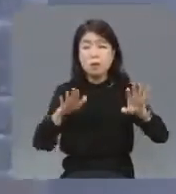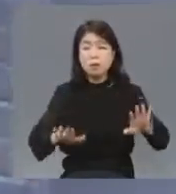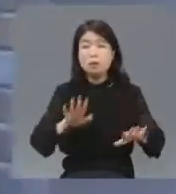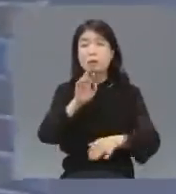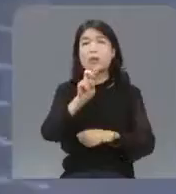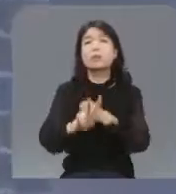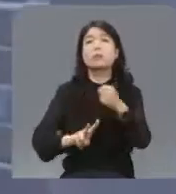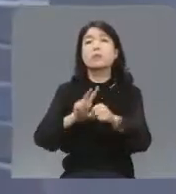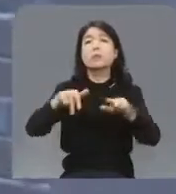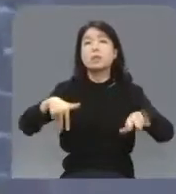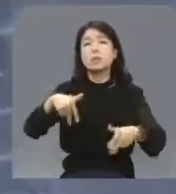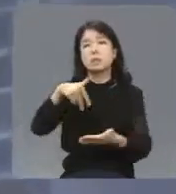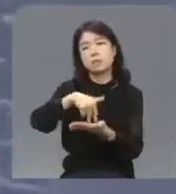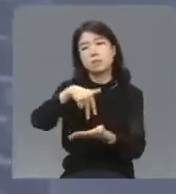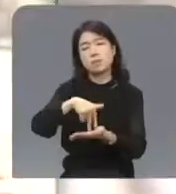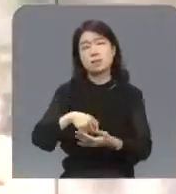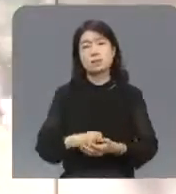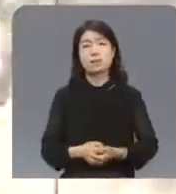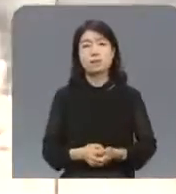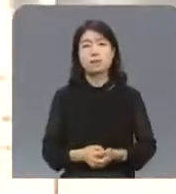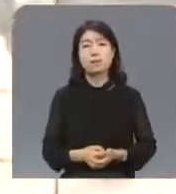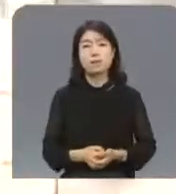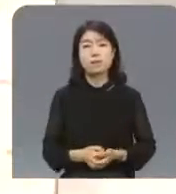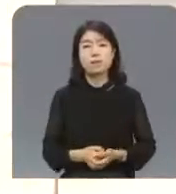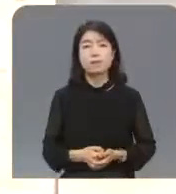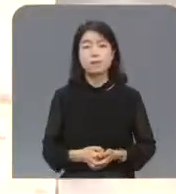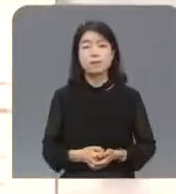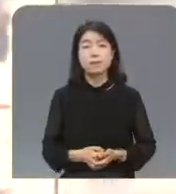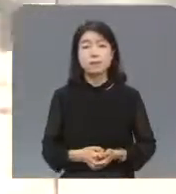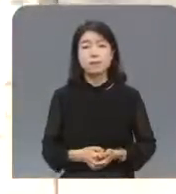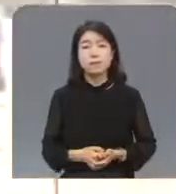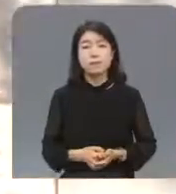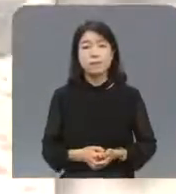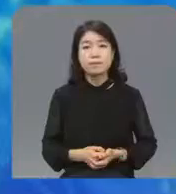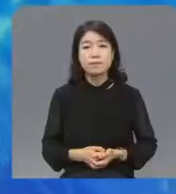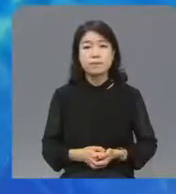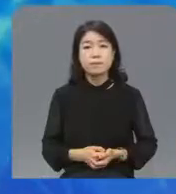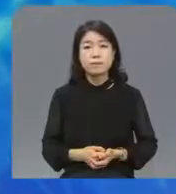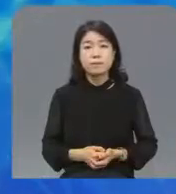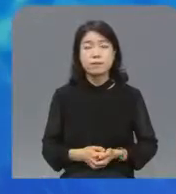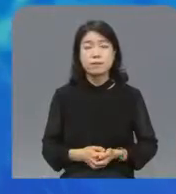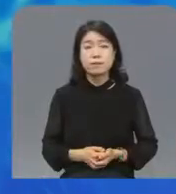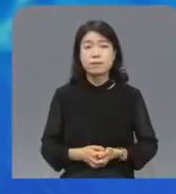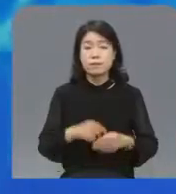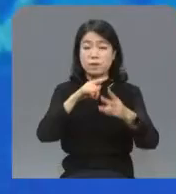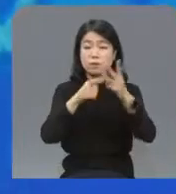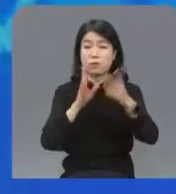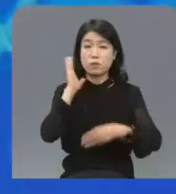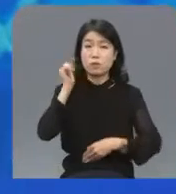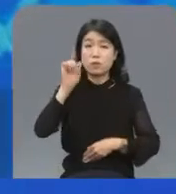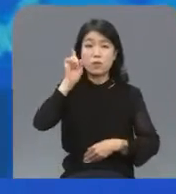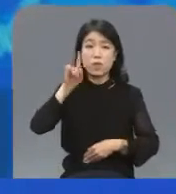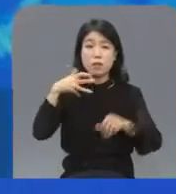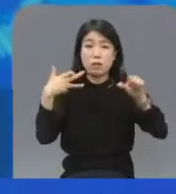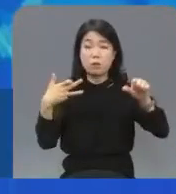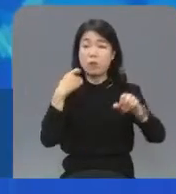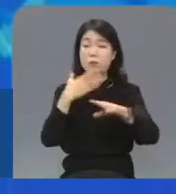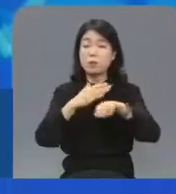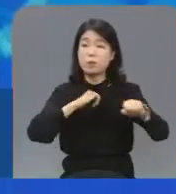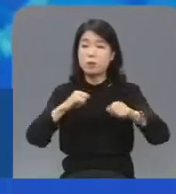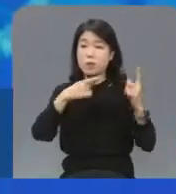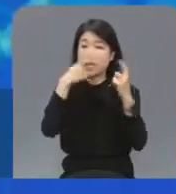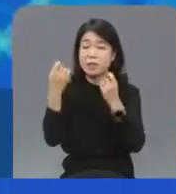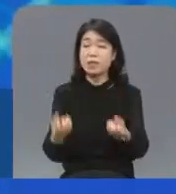42주년의 현 주소입니다. KBS 뉴스 김정대입니다. 윤석열 대통령이 내일 5.18